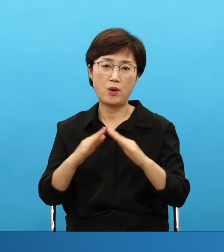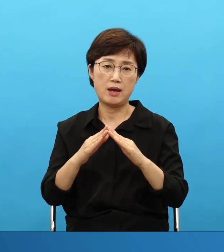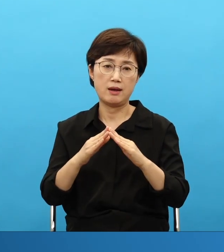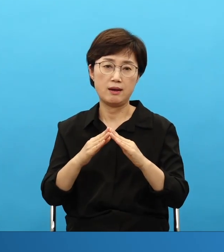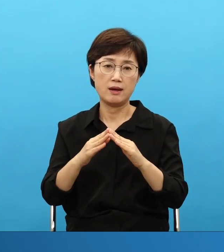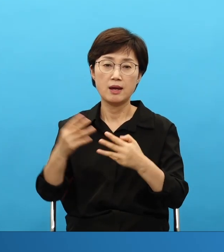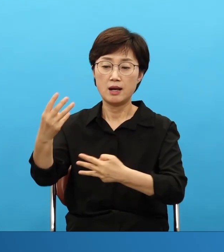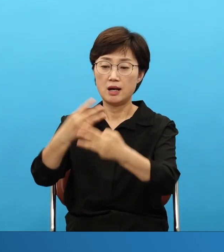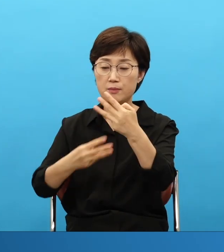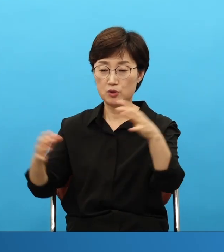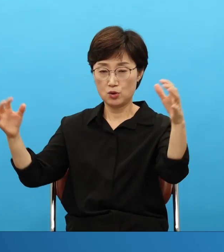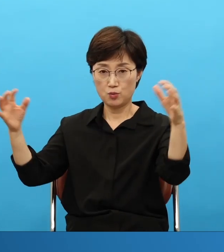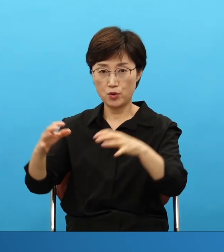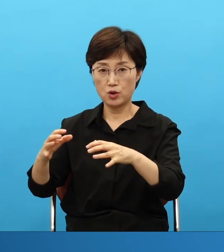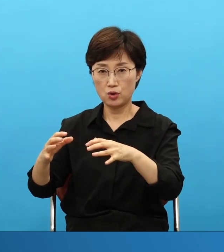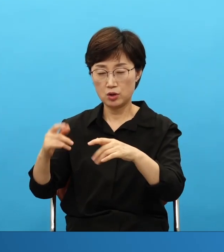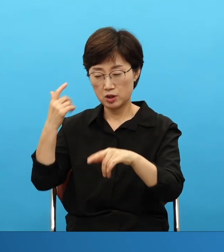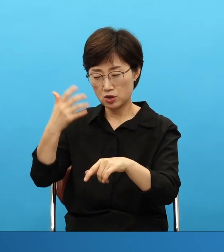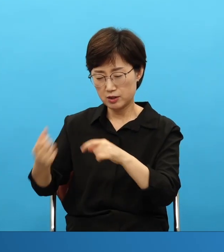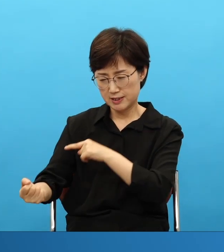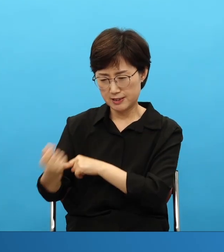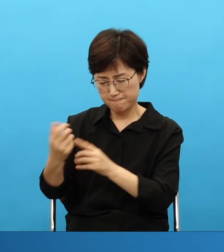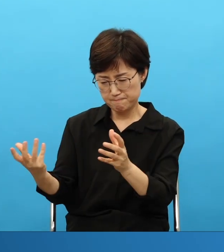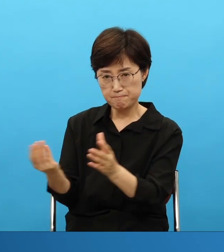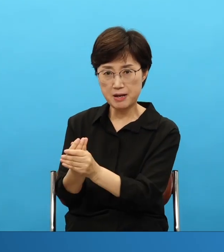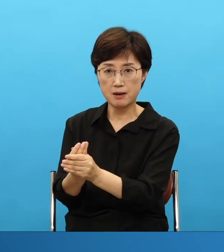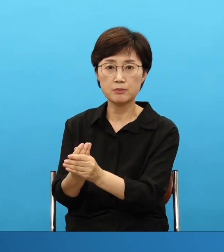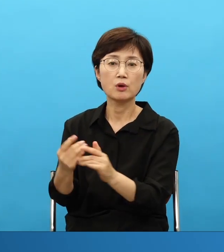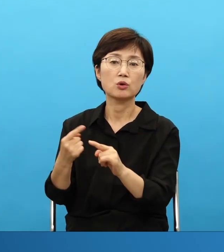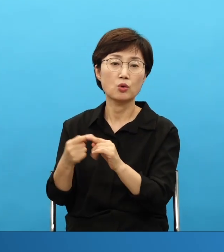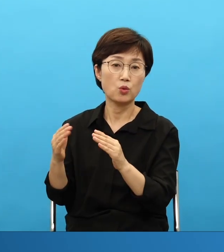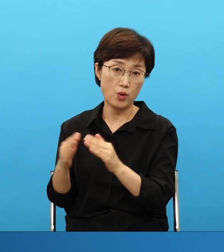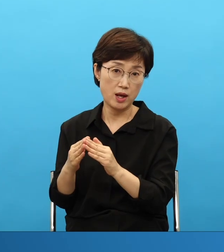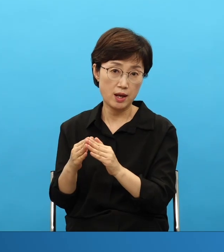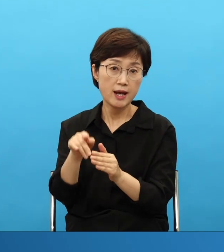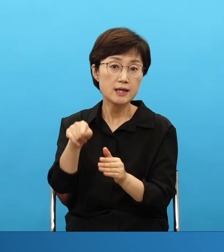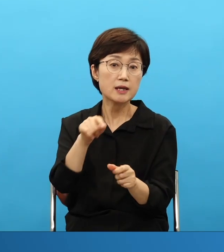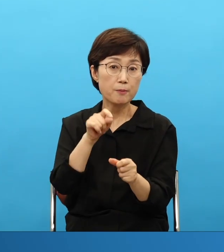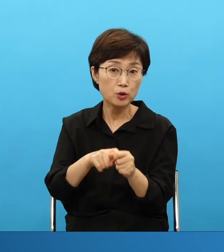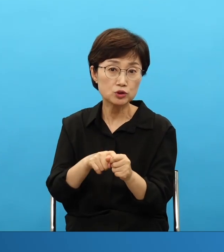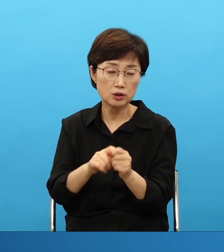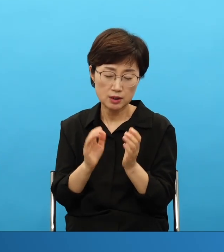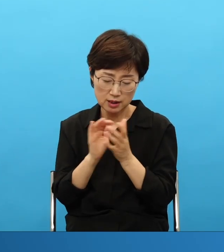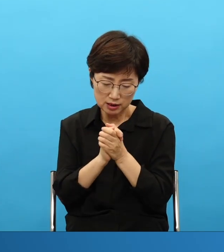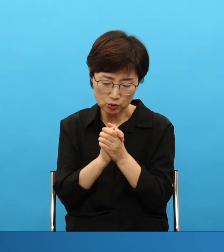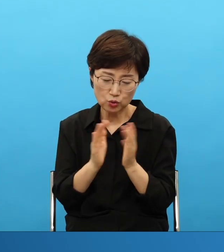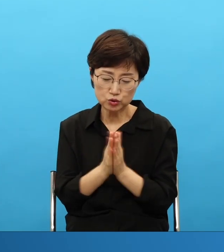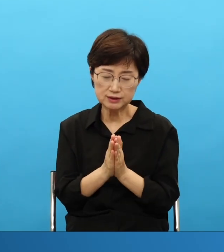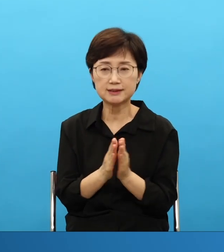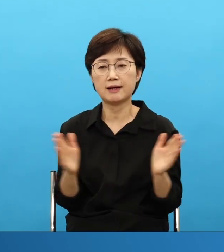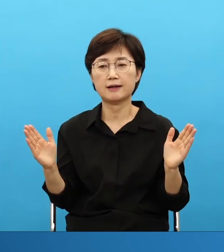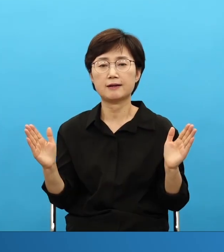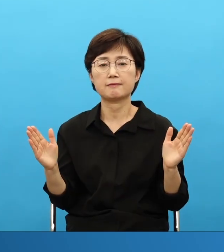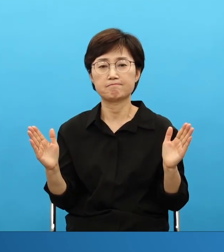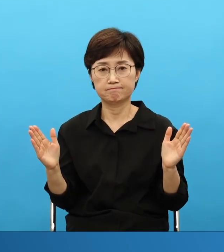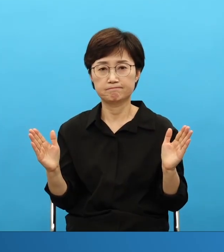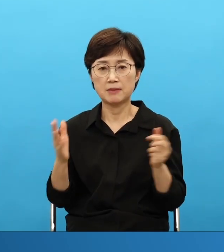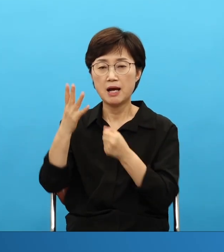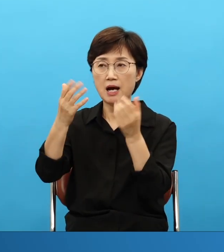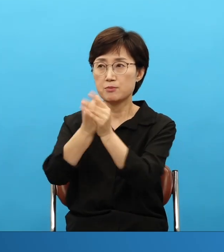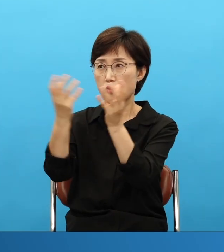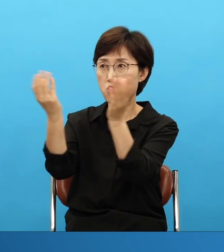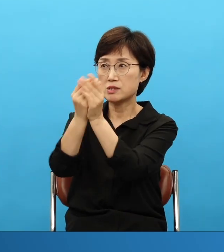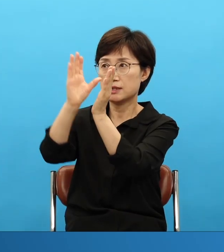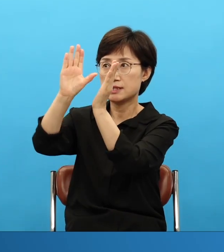들이 스 장서 나가는 성전이를 두고 본격적인 기도가 시작되는 하나님의